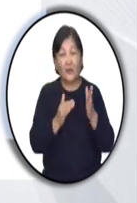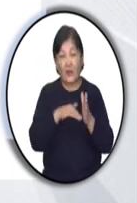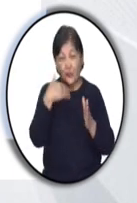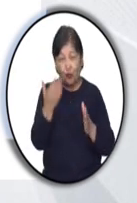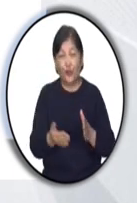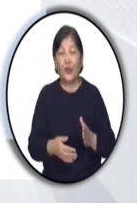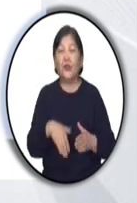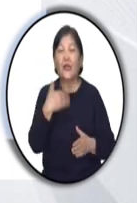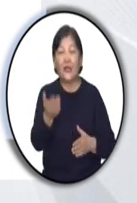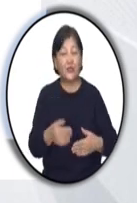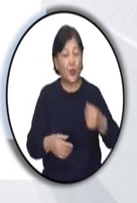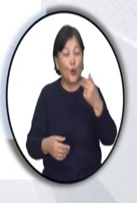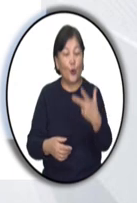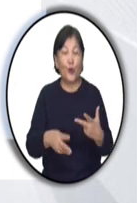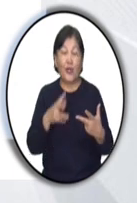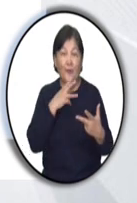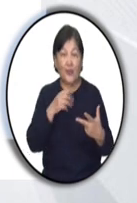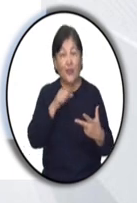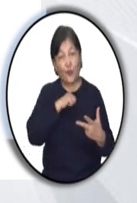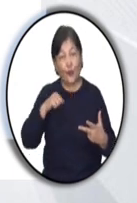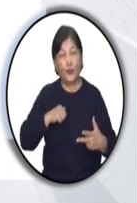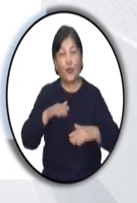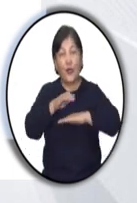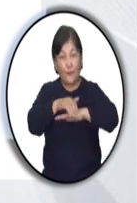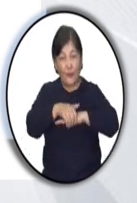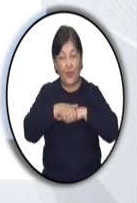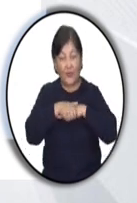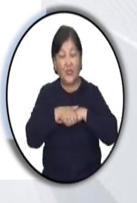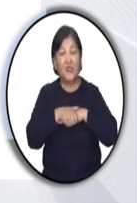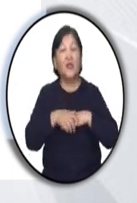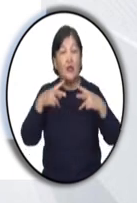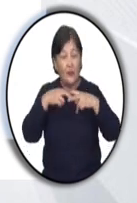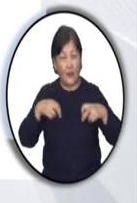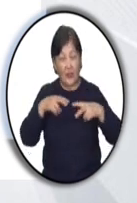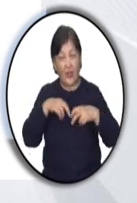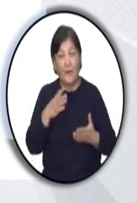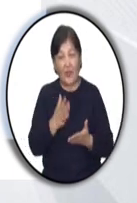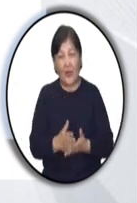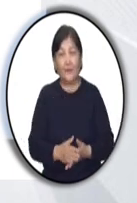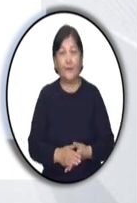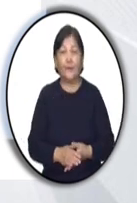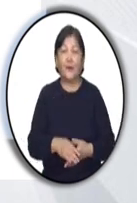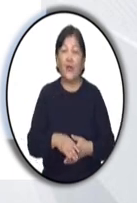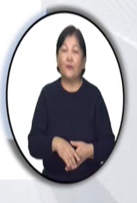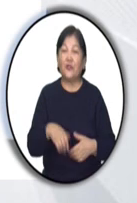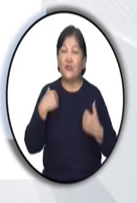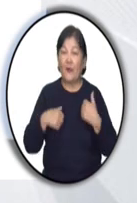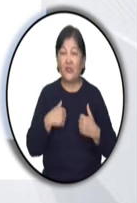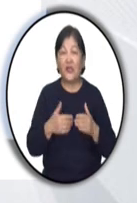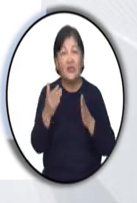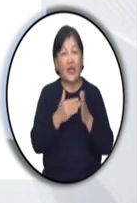багш нь энэ аргачлалаараа тайлбарж өгнө. Харин та нар гурав дахь мэдээллийг өөртөө бие дооч дүн шинжилгээ хийх